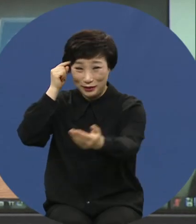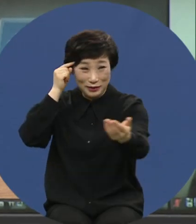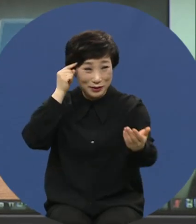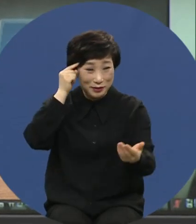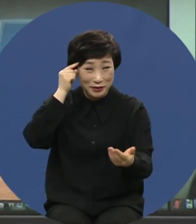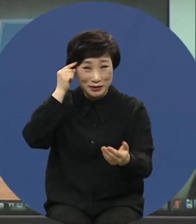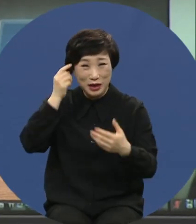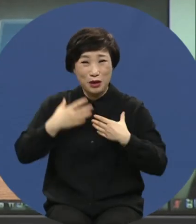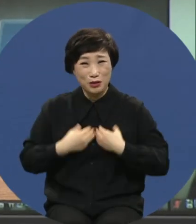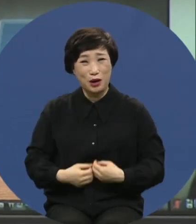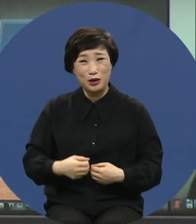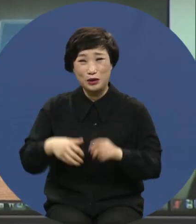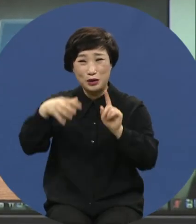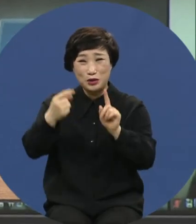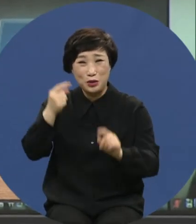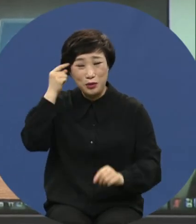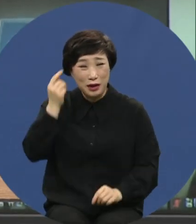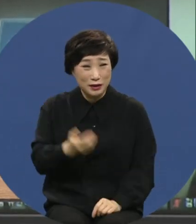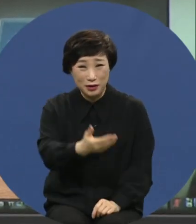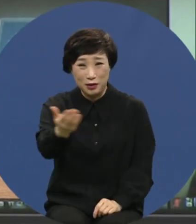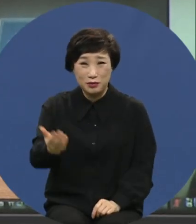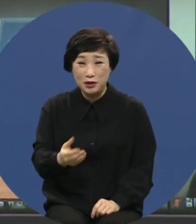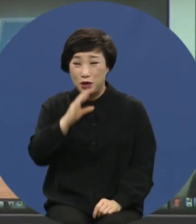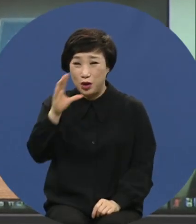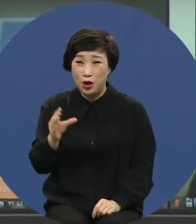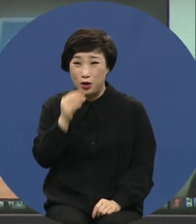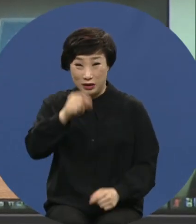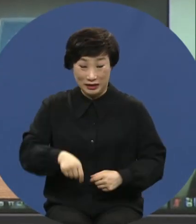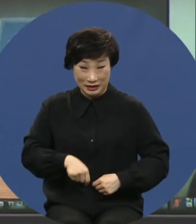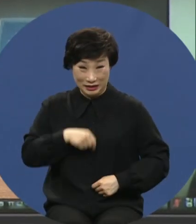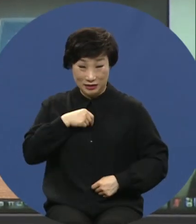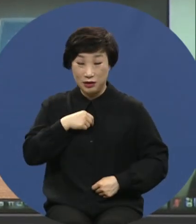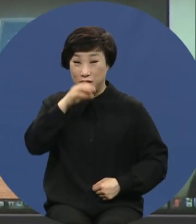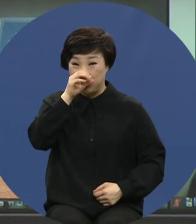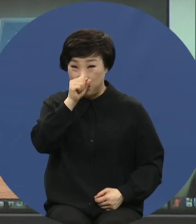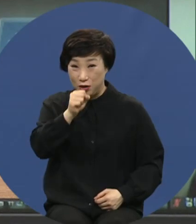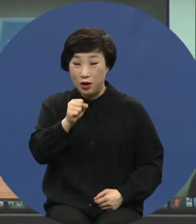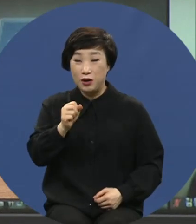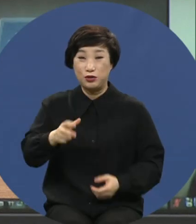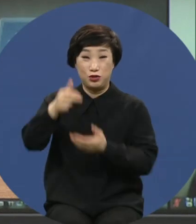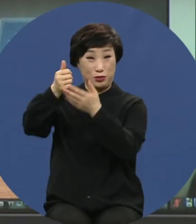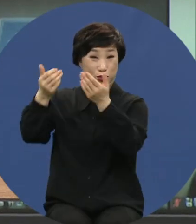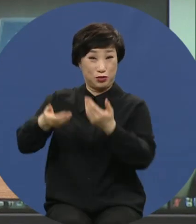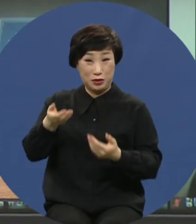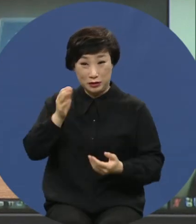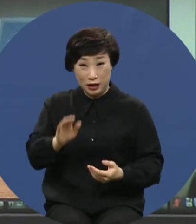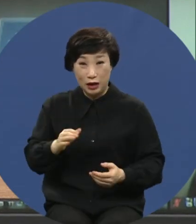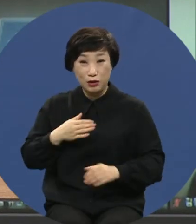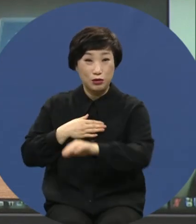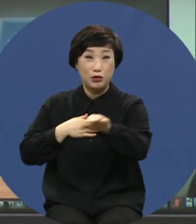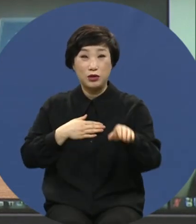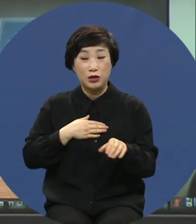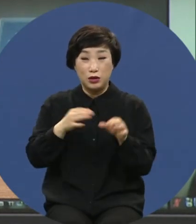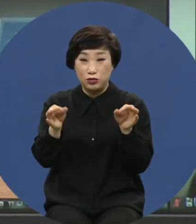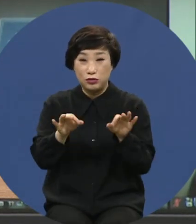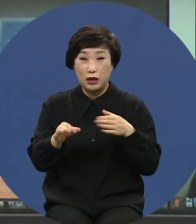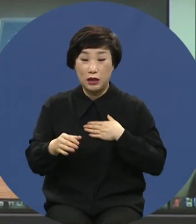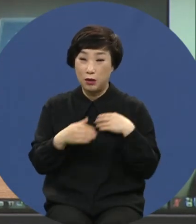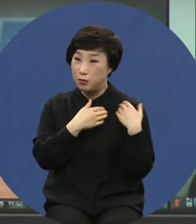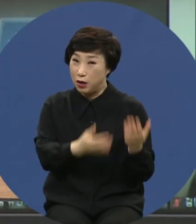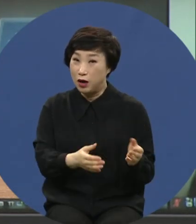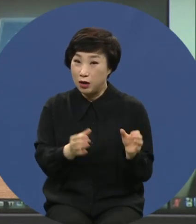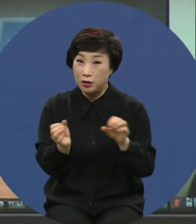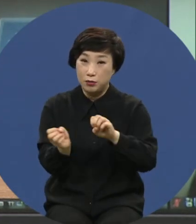우리는 좌절하는가? 왜 쉽게 거룩함과 의로움과 선함을 주님이 주셨거늘 어느 순간에